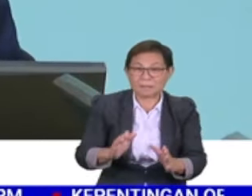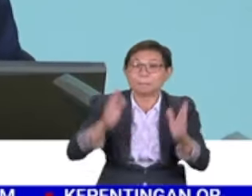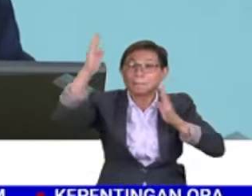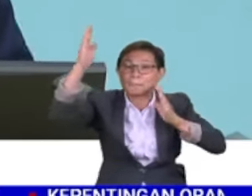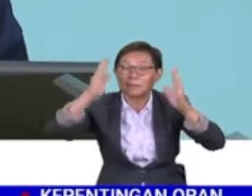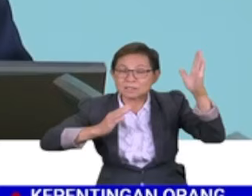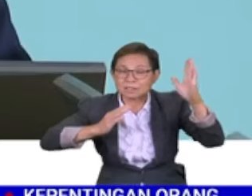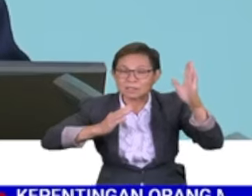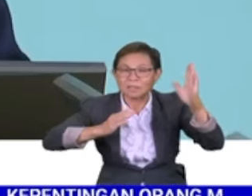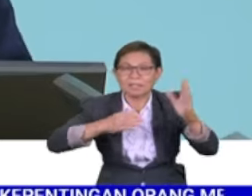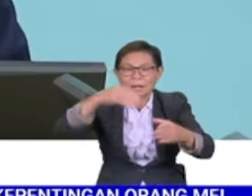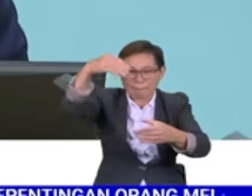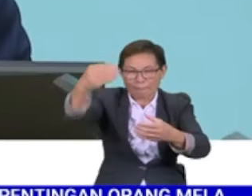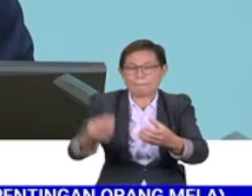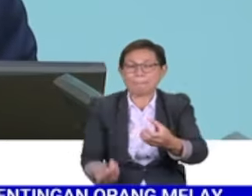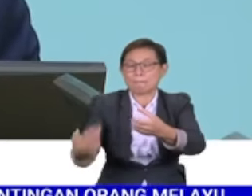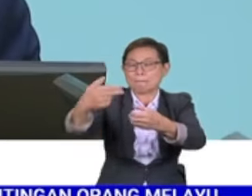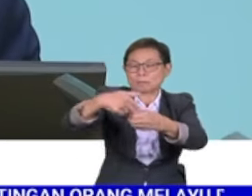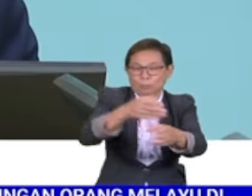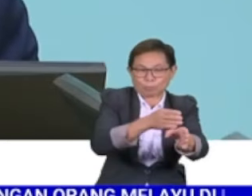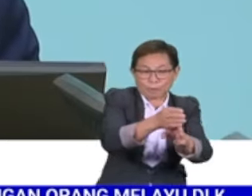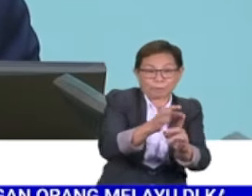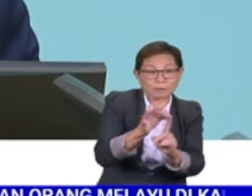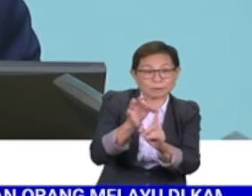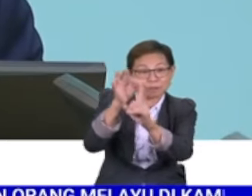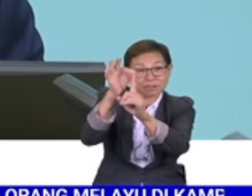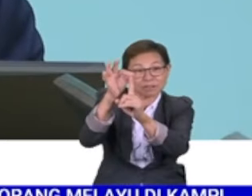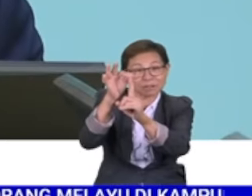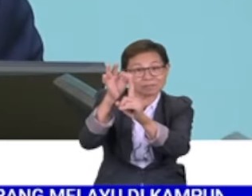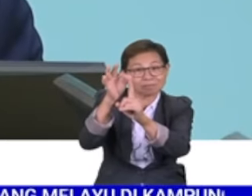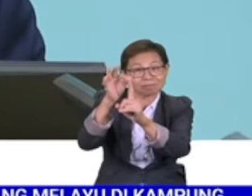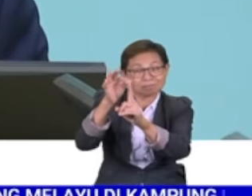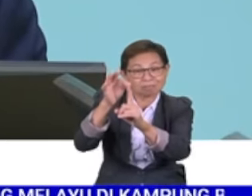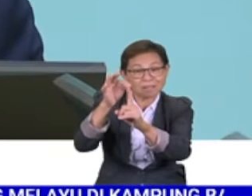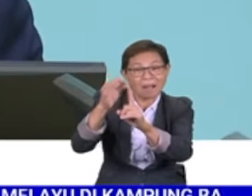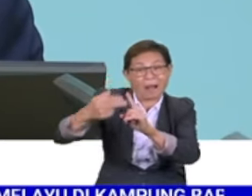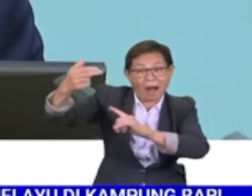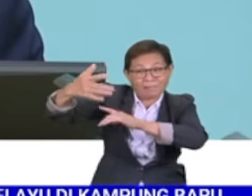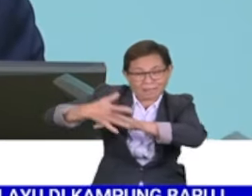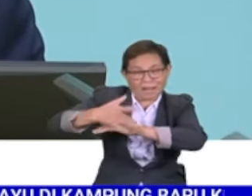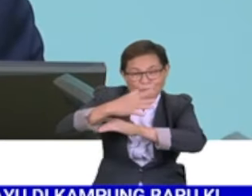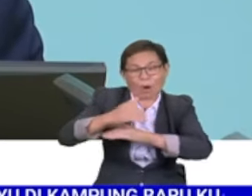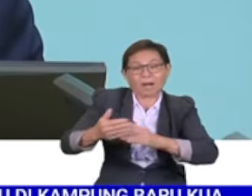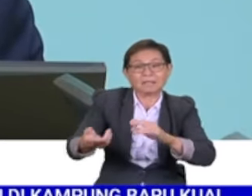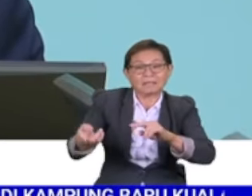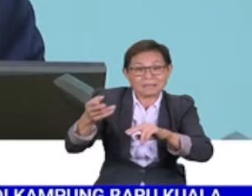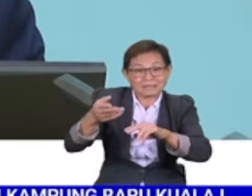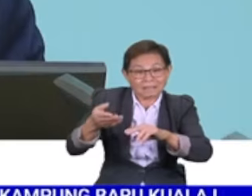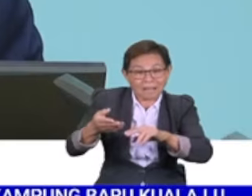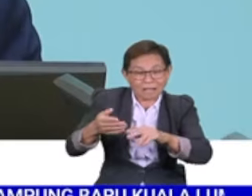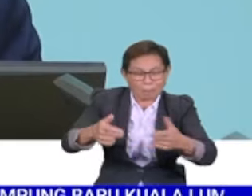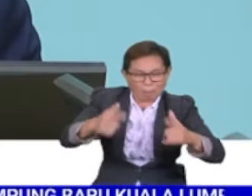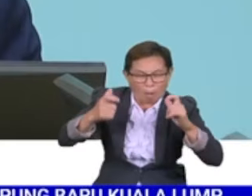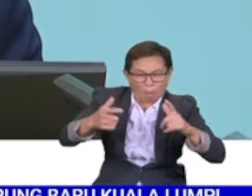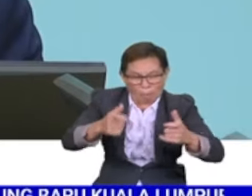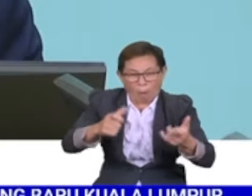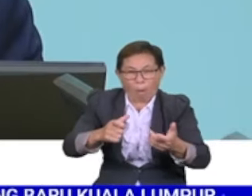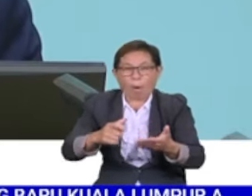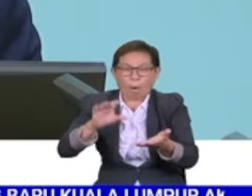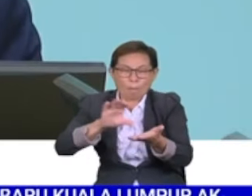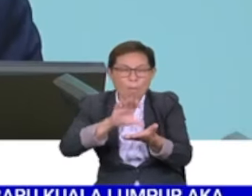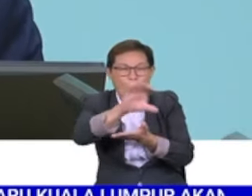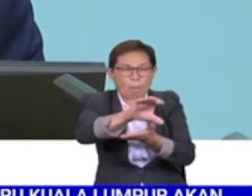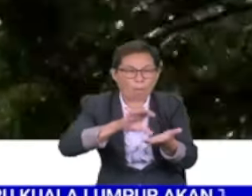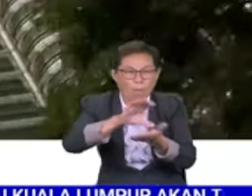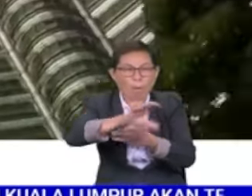kita ke dalam bidang-bidang yang strategik ini, itu akan menambah dan mempercepatkan lagi pelaburan-pelaburan baru